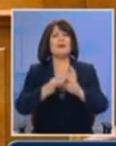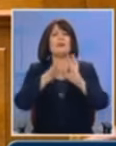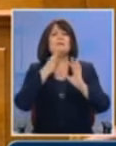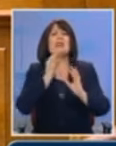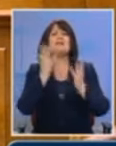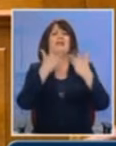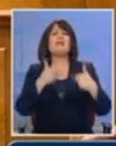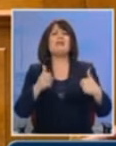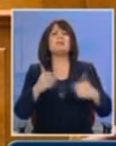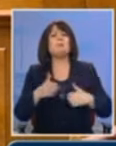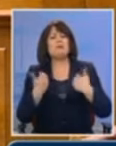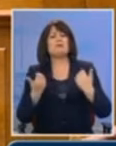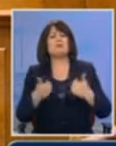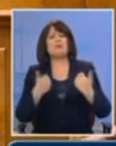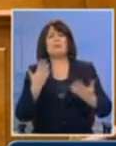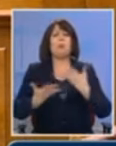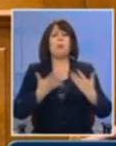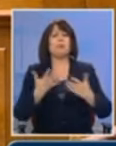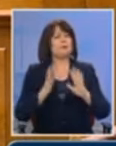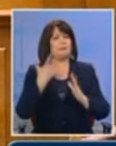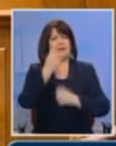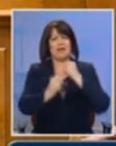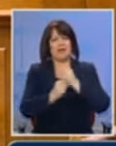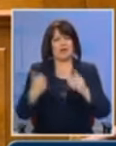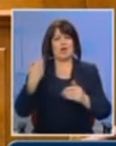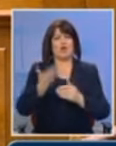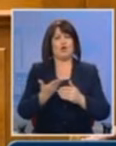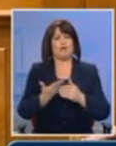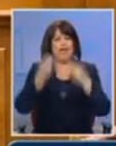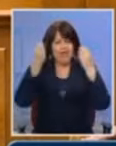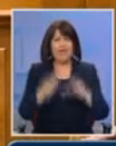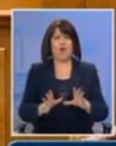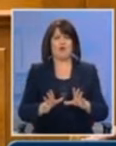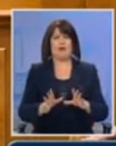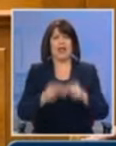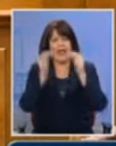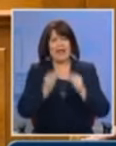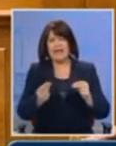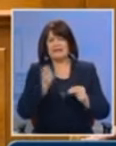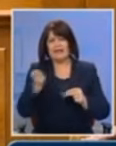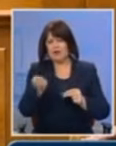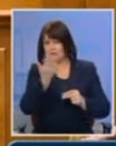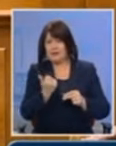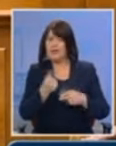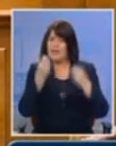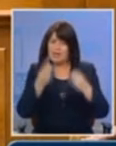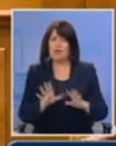της τελευταίας πενταετίας που επιδείνωσε αντί να λύσει το πρόβλημα του χρέους